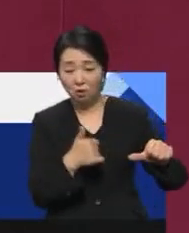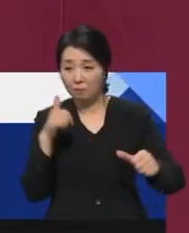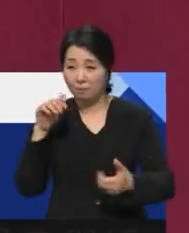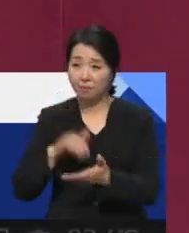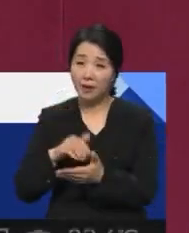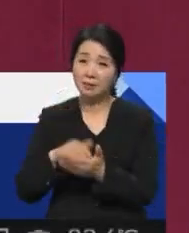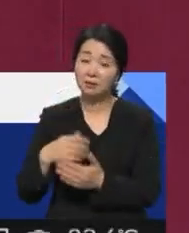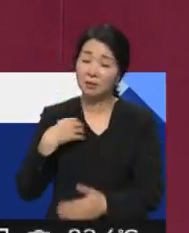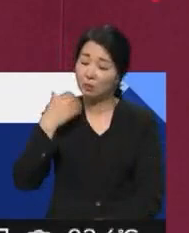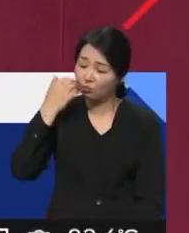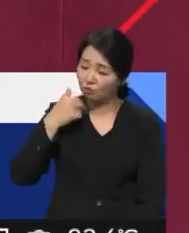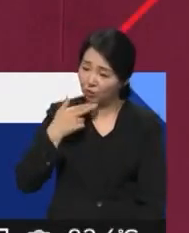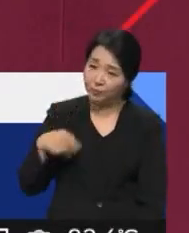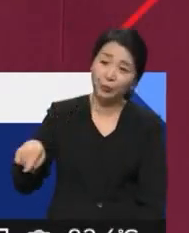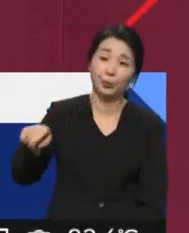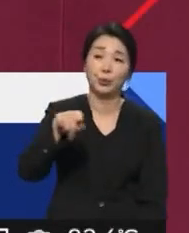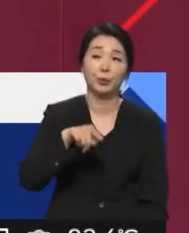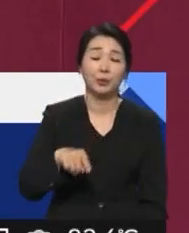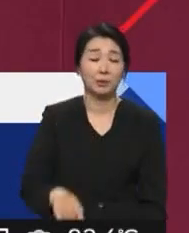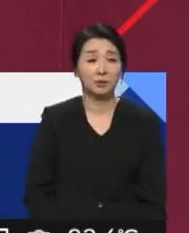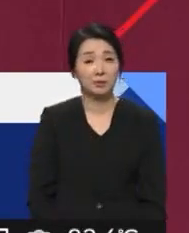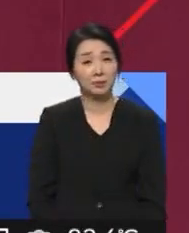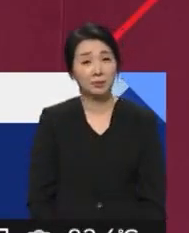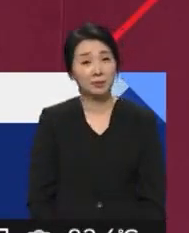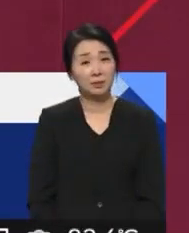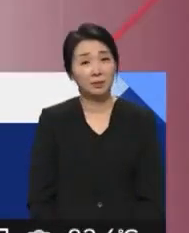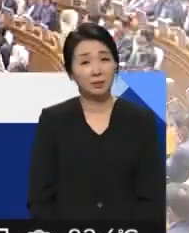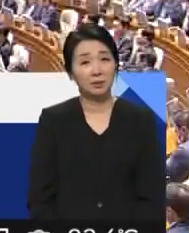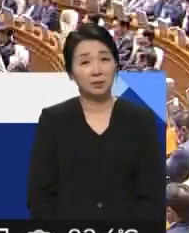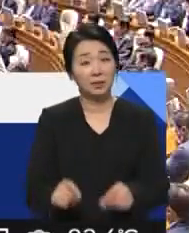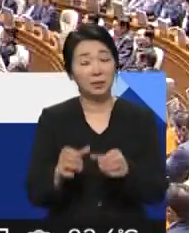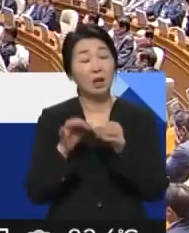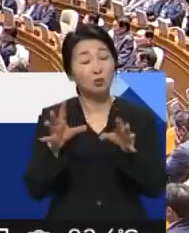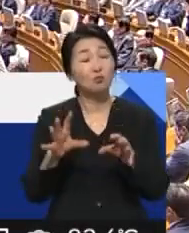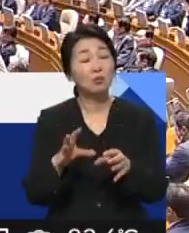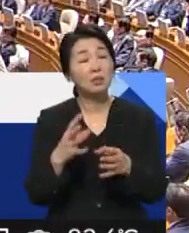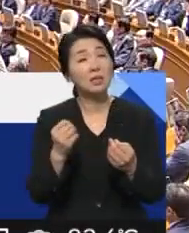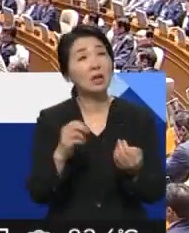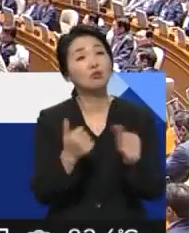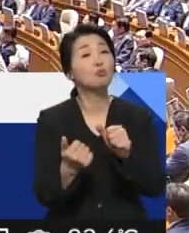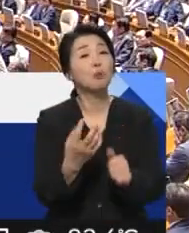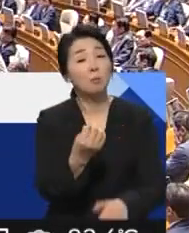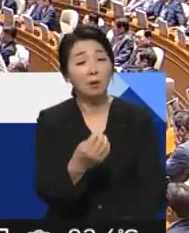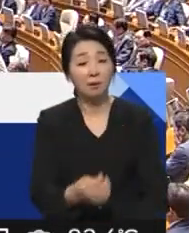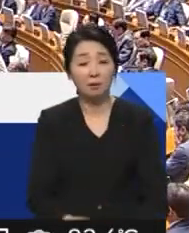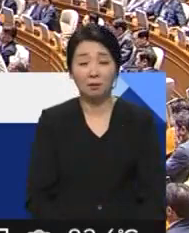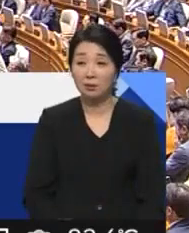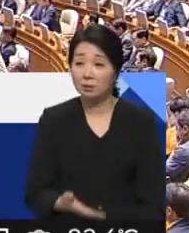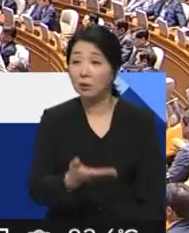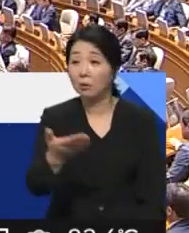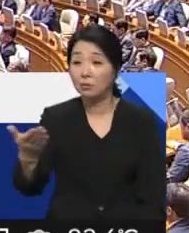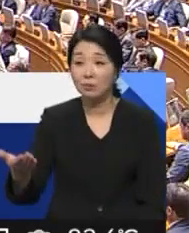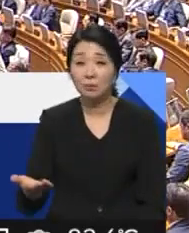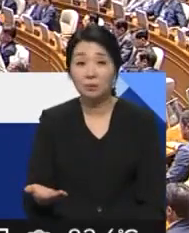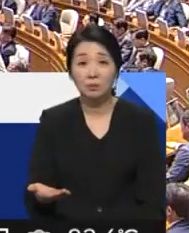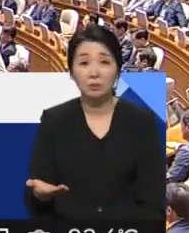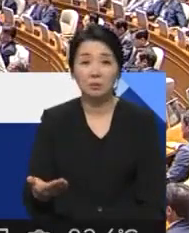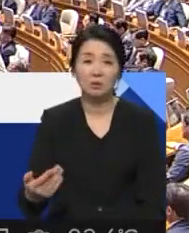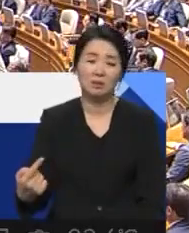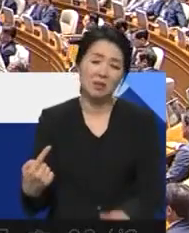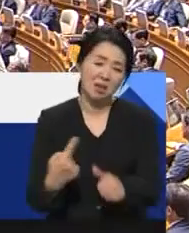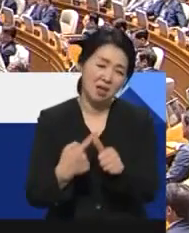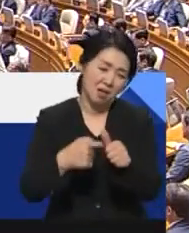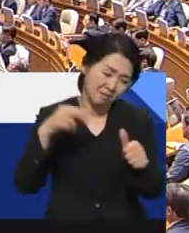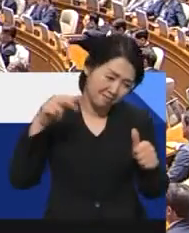반성하거나 책임지지 않습니다. 대장동 수사에서 몇 명이나 죽었어요? 국민의힘 의원님 여러분, 비난만 하지